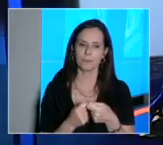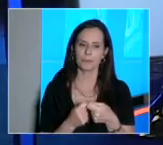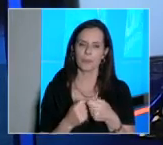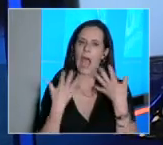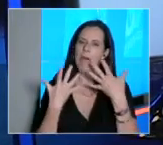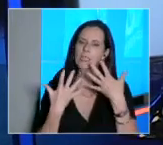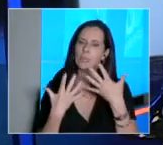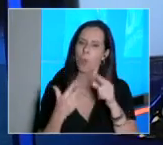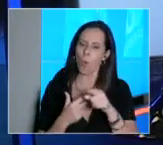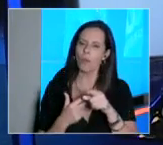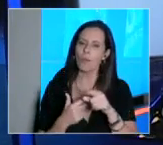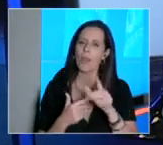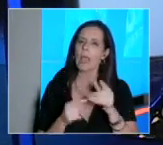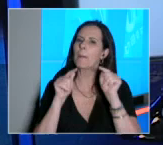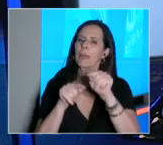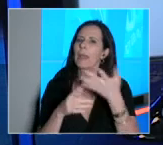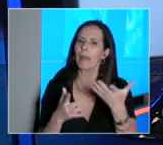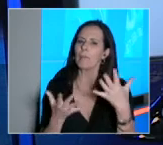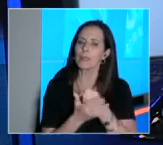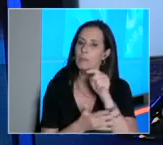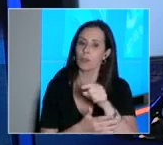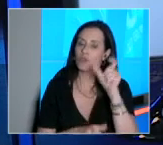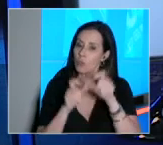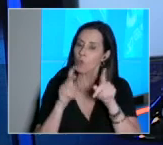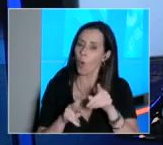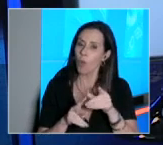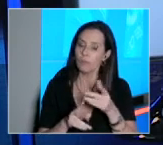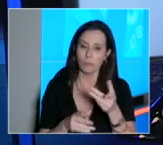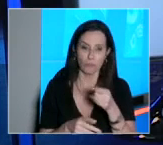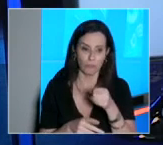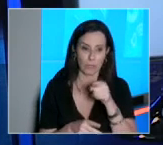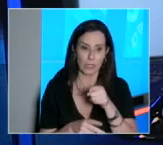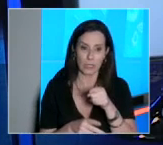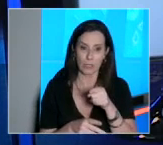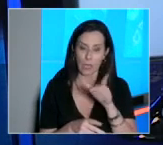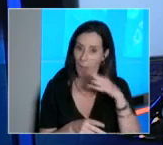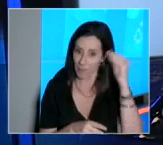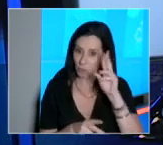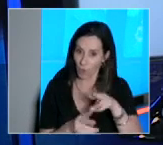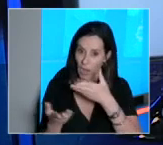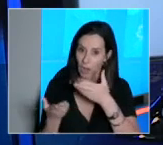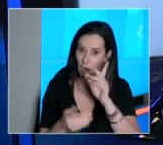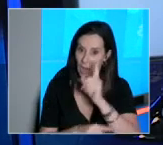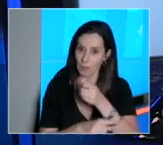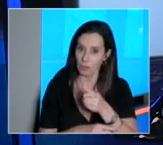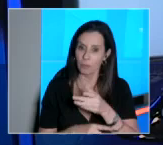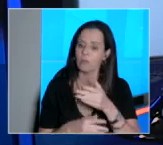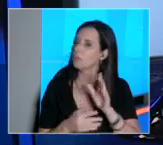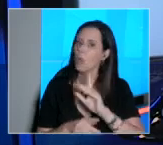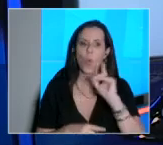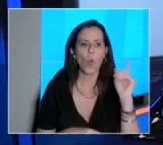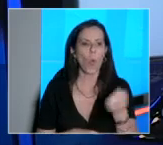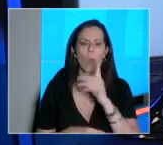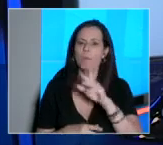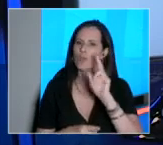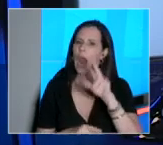המיזם, סיפור על הדרך. איך מגיעים אליכם? כאילו שאנשים יוכלו להגיע. זה פתוח גם לבתי ספר? זה פתוח גם? זה פתוח